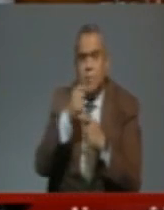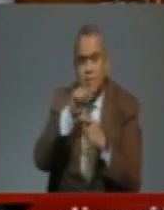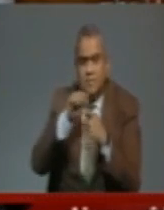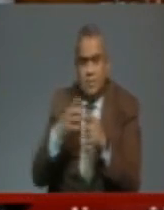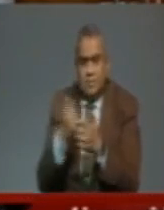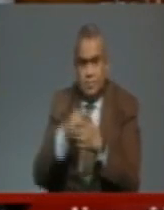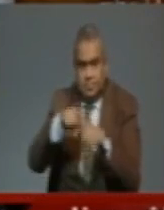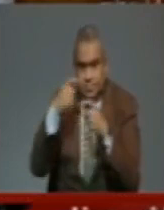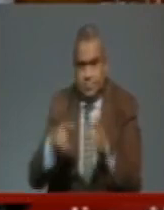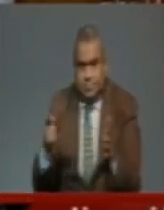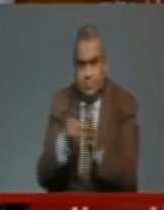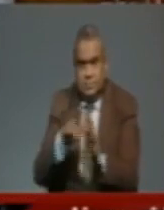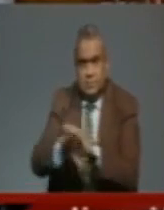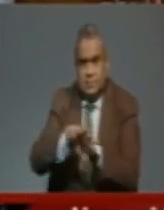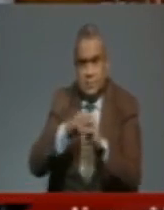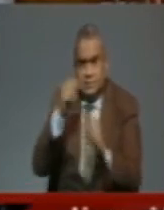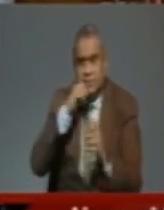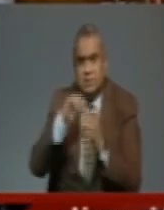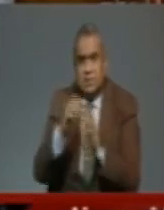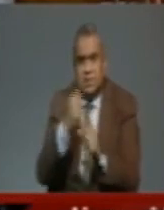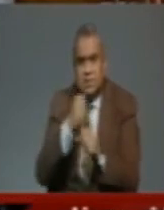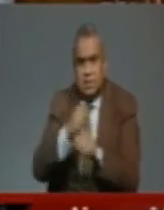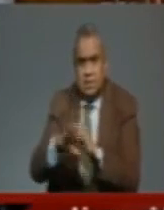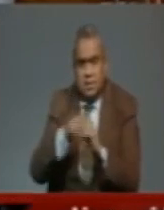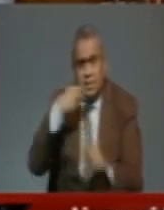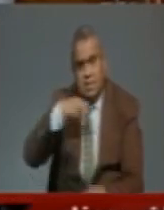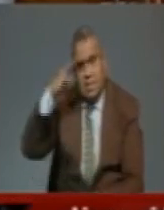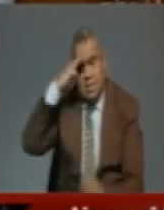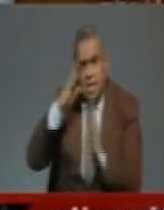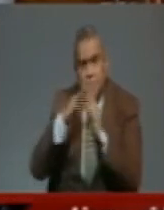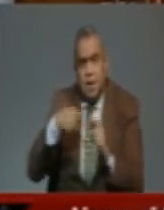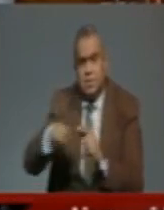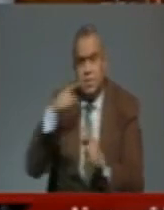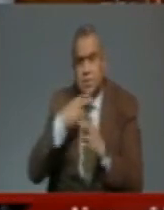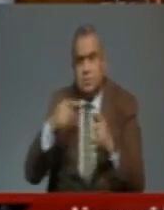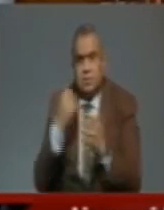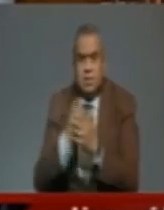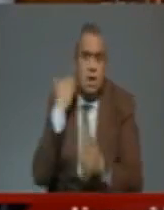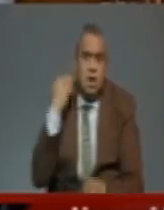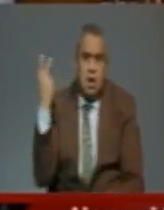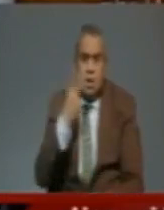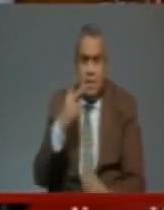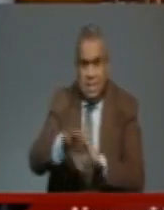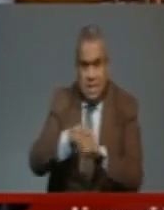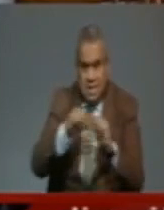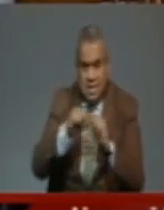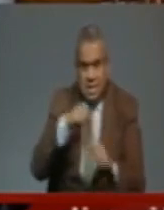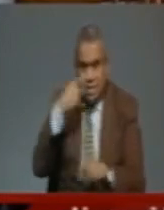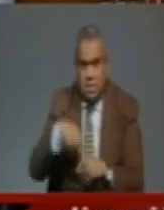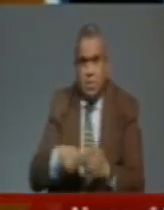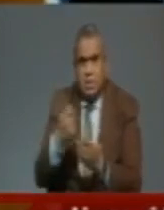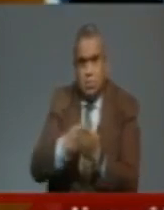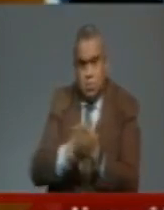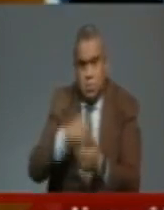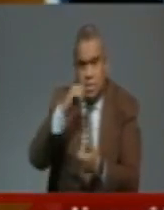المحطة الجديدة بقى اللي هي محطة تحيا مصر المتعددة الأغراض رقم 2، اللي عملنا فن مذكرة تفاهم مع شركة